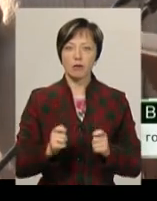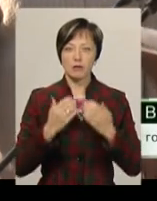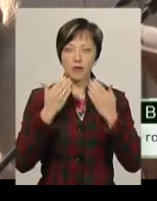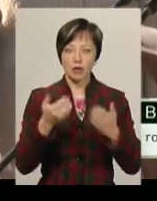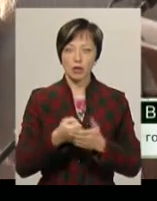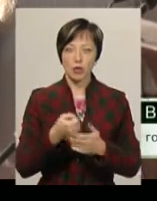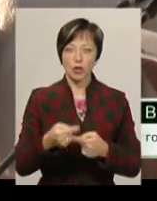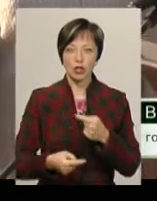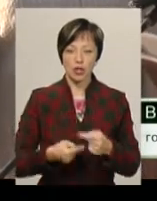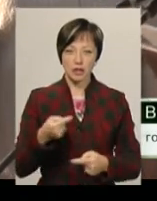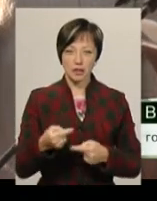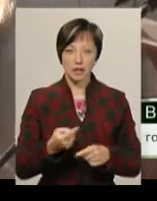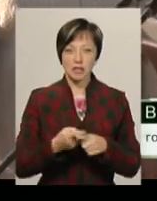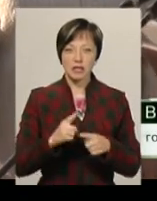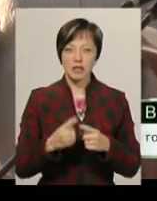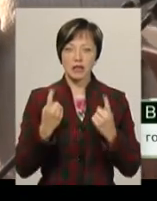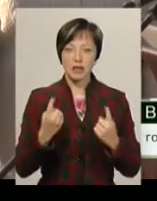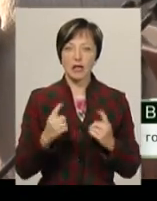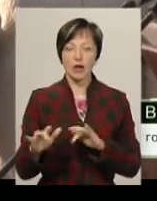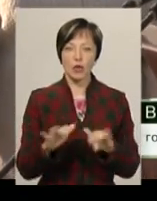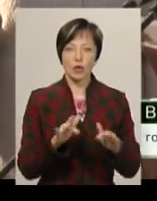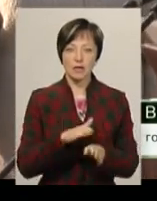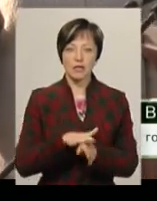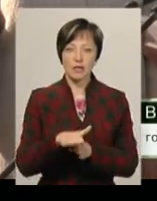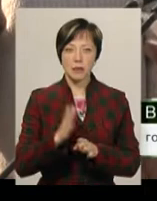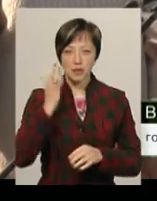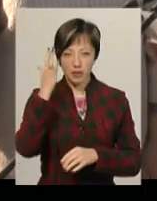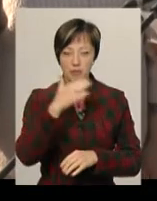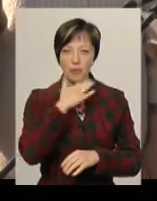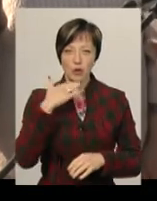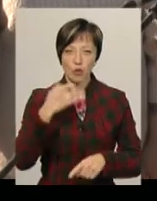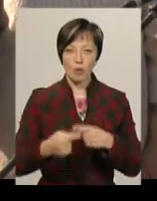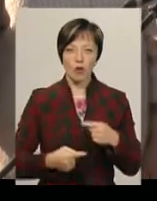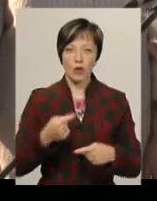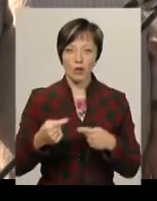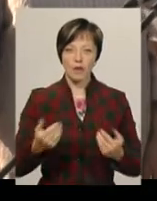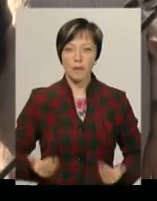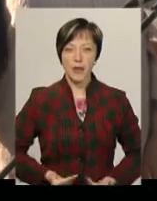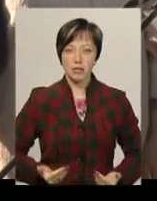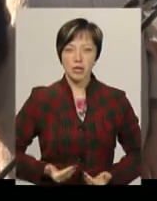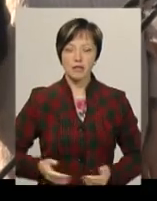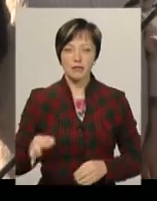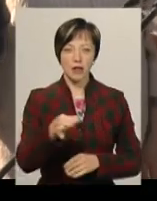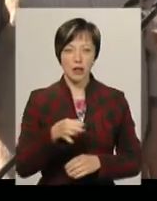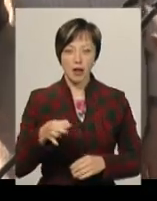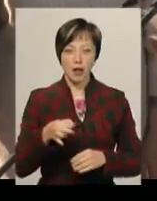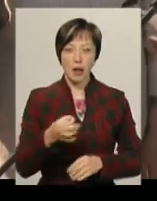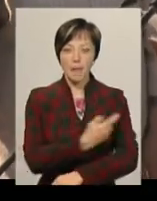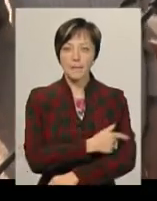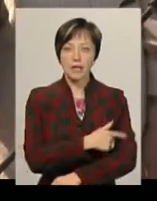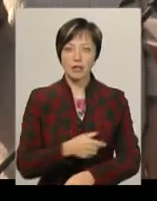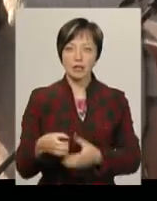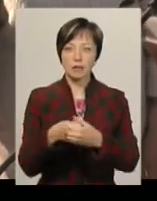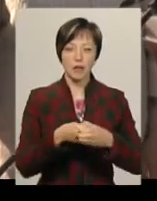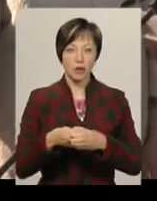до нащадків. Це великий крок у здійсненні мрії багатьох поколінь мешканців краю, медичної